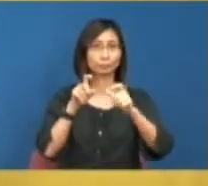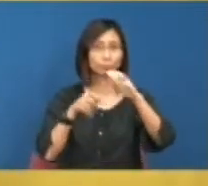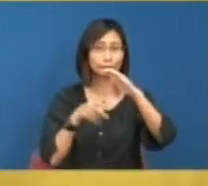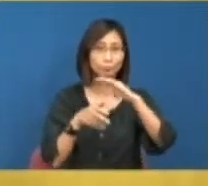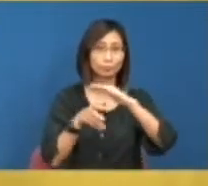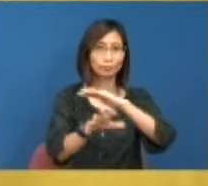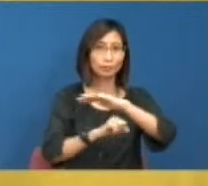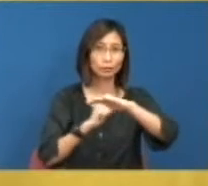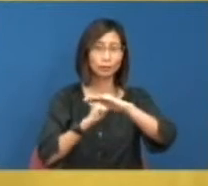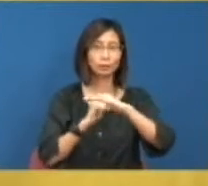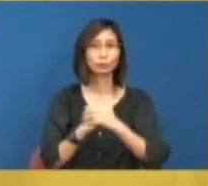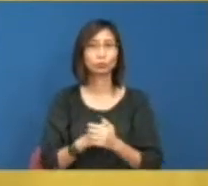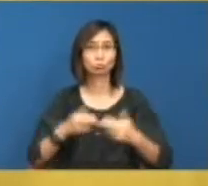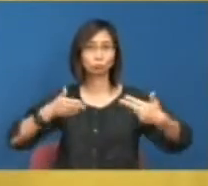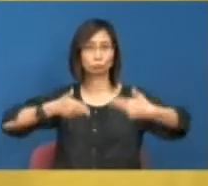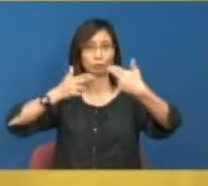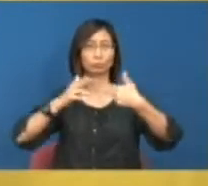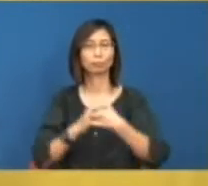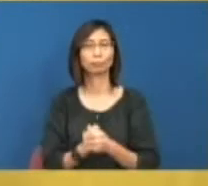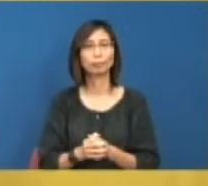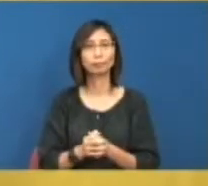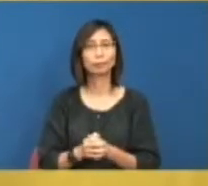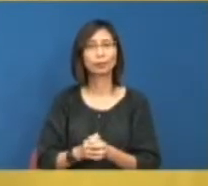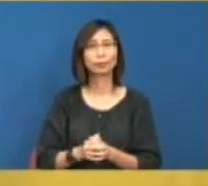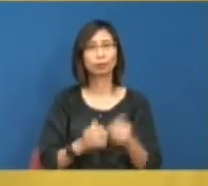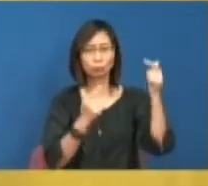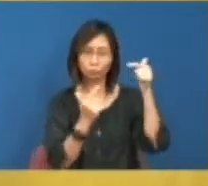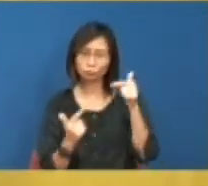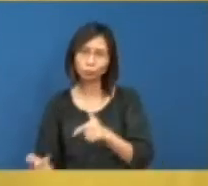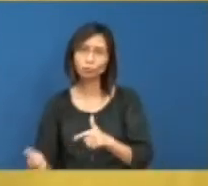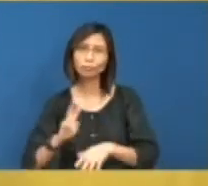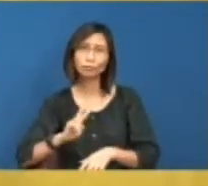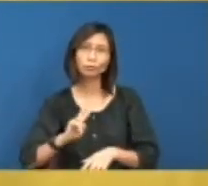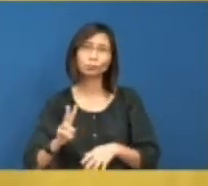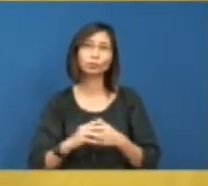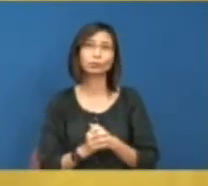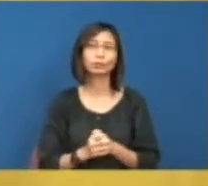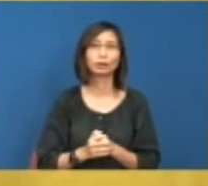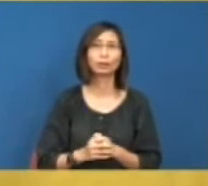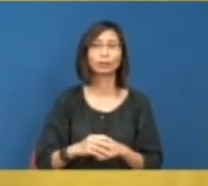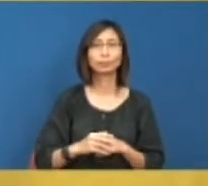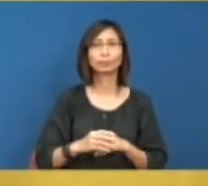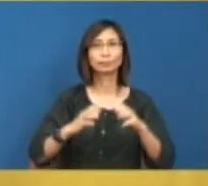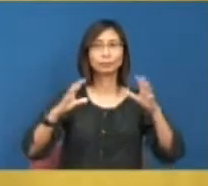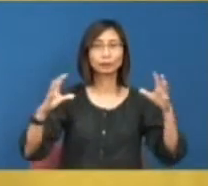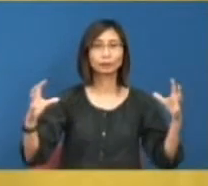會喺一個大嘅運動之後，我哋喺嗰個如波如水嗰度咧，係展現一下我哋嘅